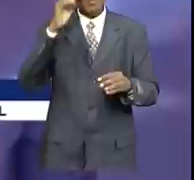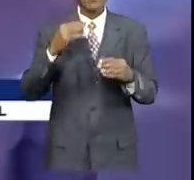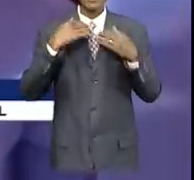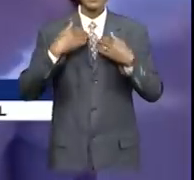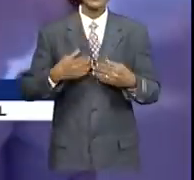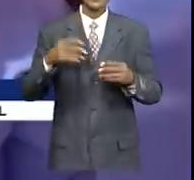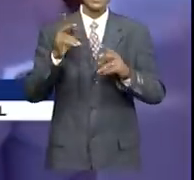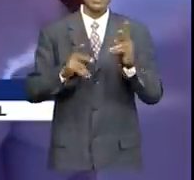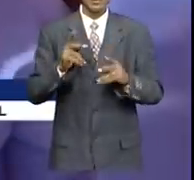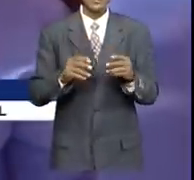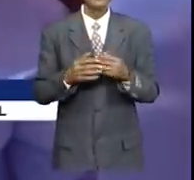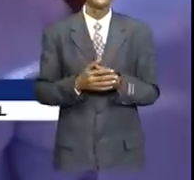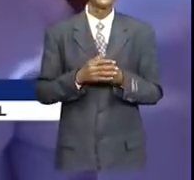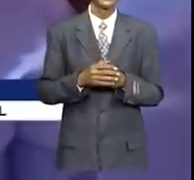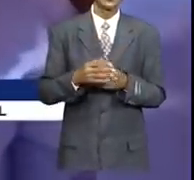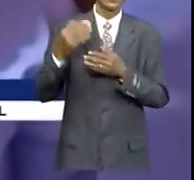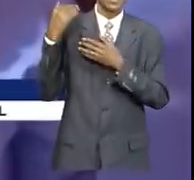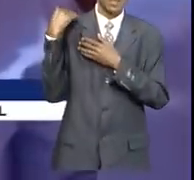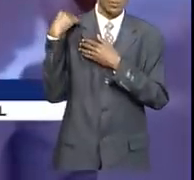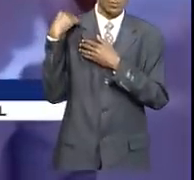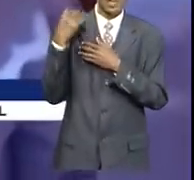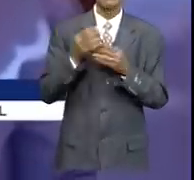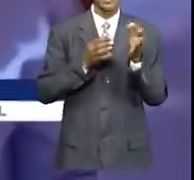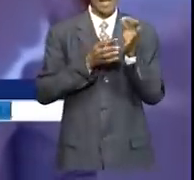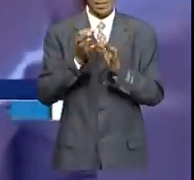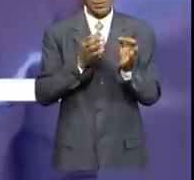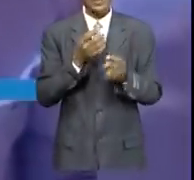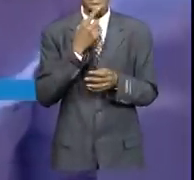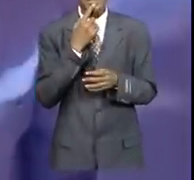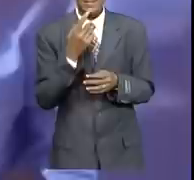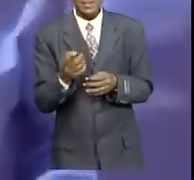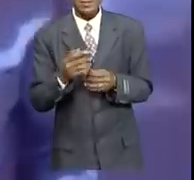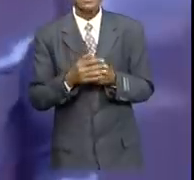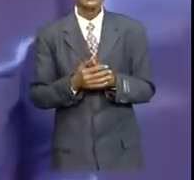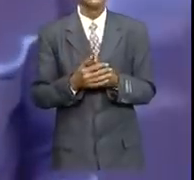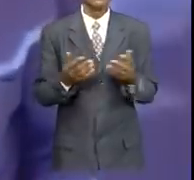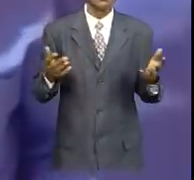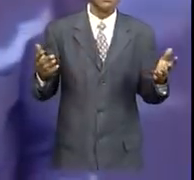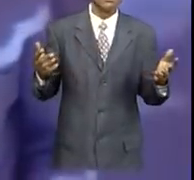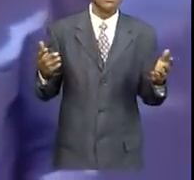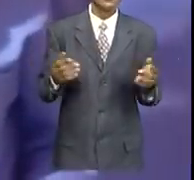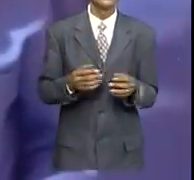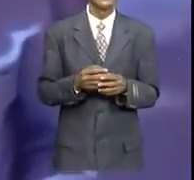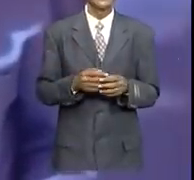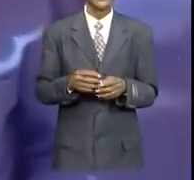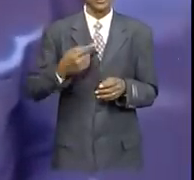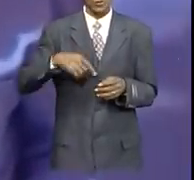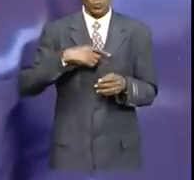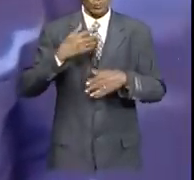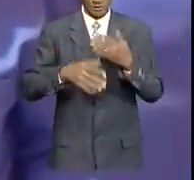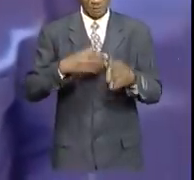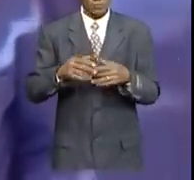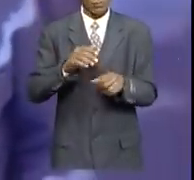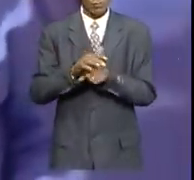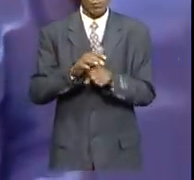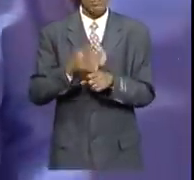l'intelligentsia congolaise, mais notamment le savant congolais. Et nous profitons aussi pour demander à la population de